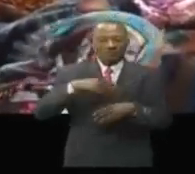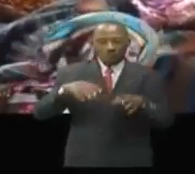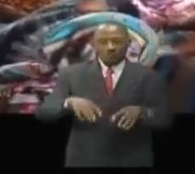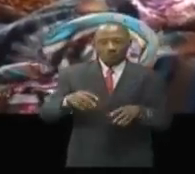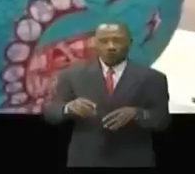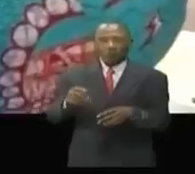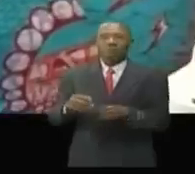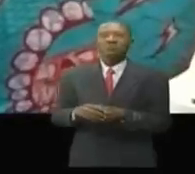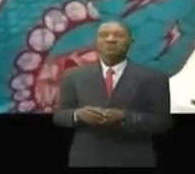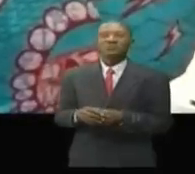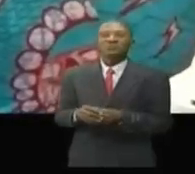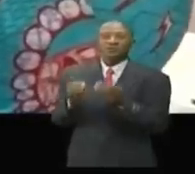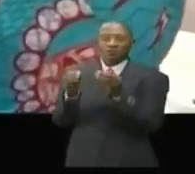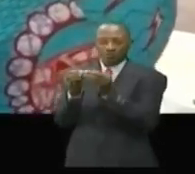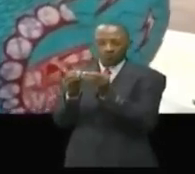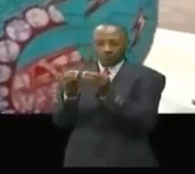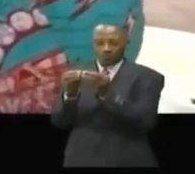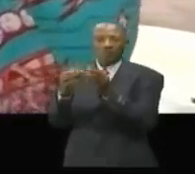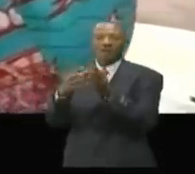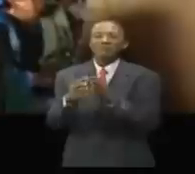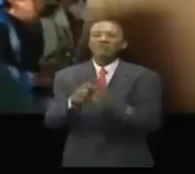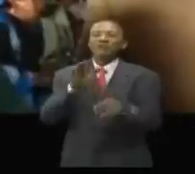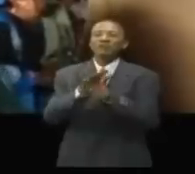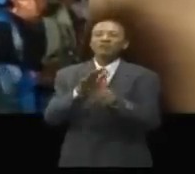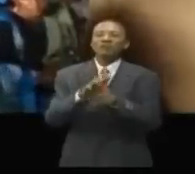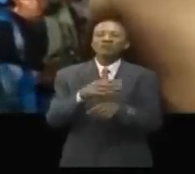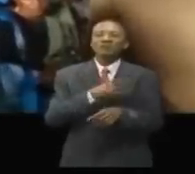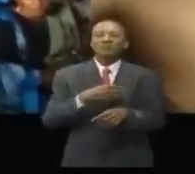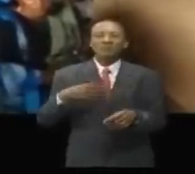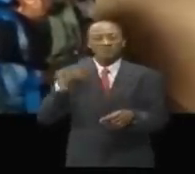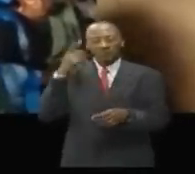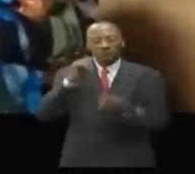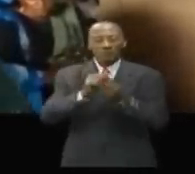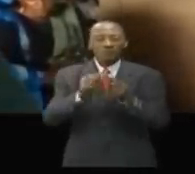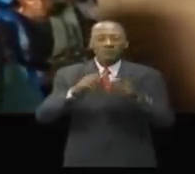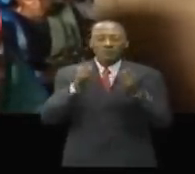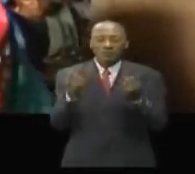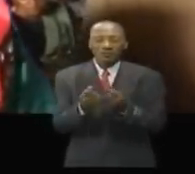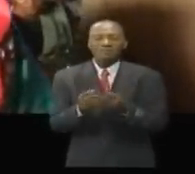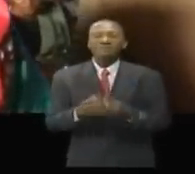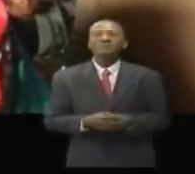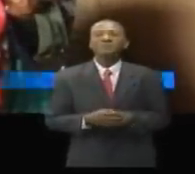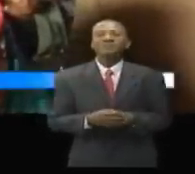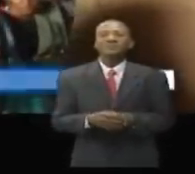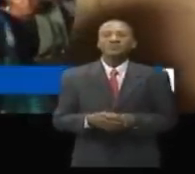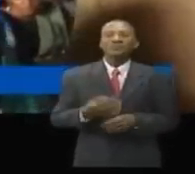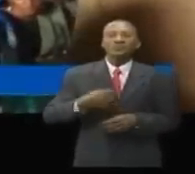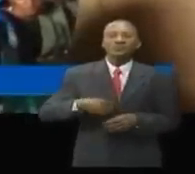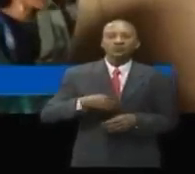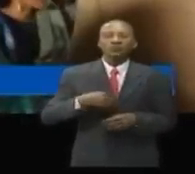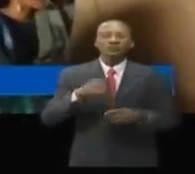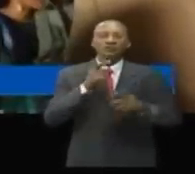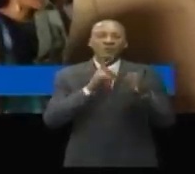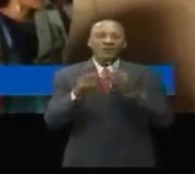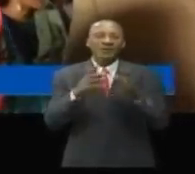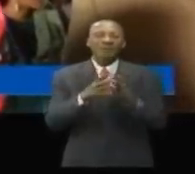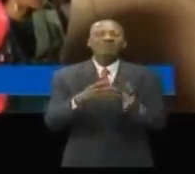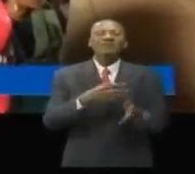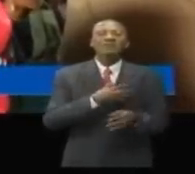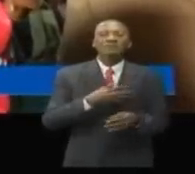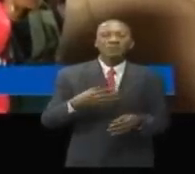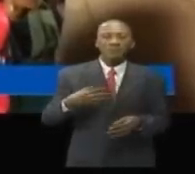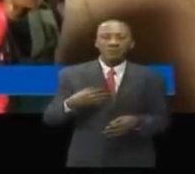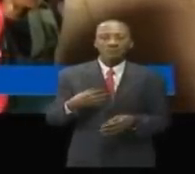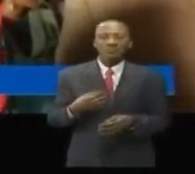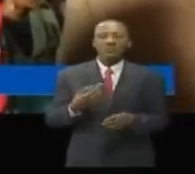a pris langue avec les mamans veuves de ce coin. Nous avons échangé avec les mamans, je l'ai démontré en quelle année Fatih